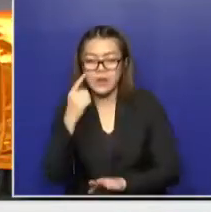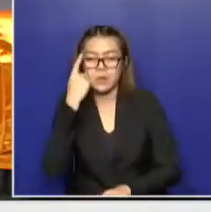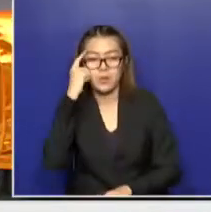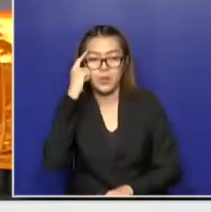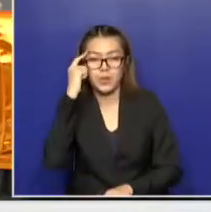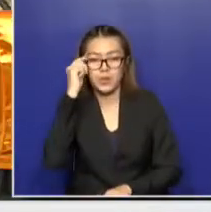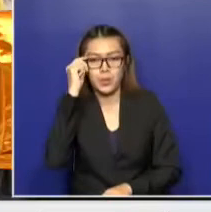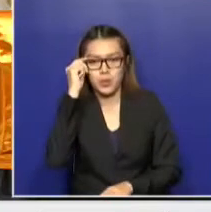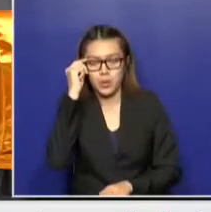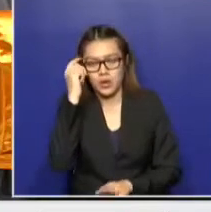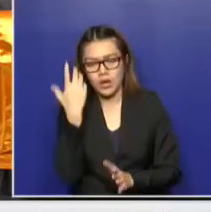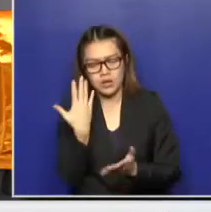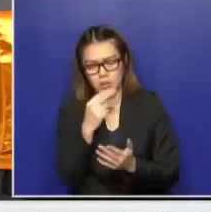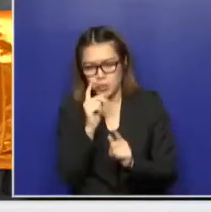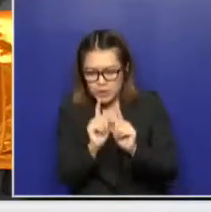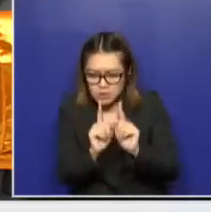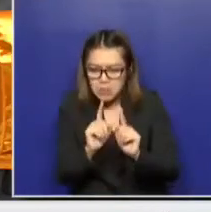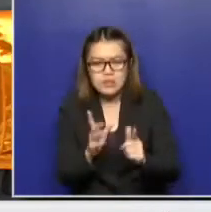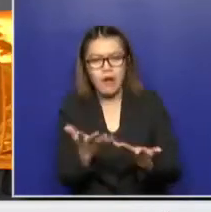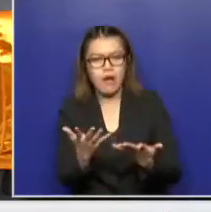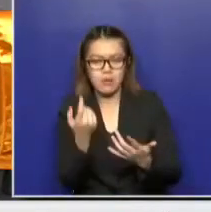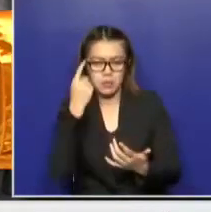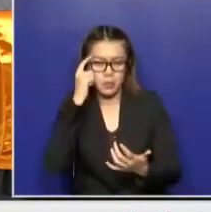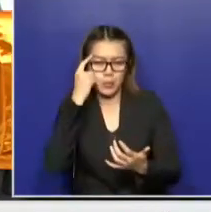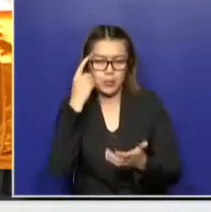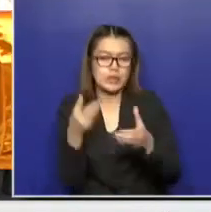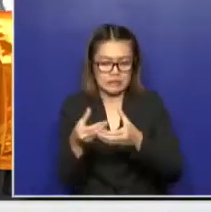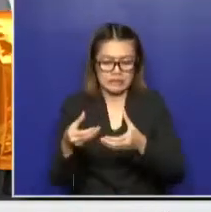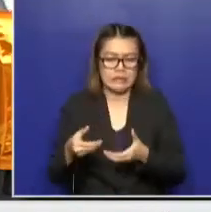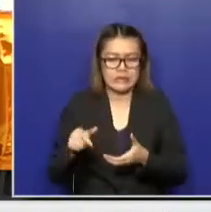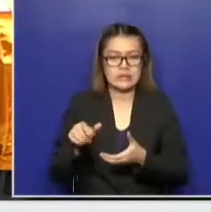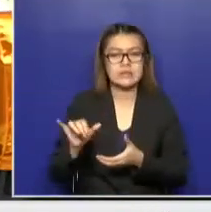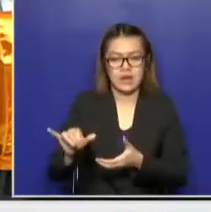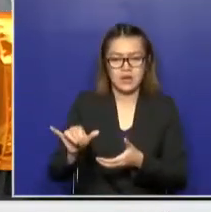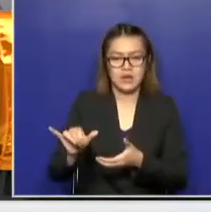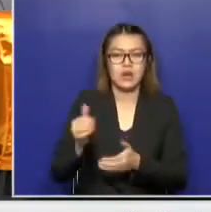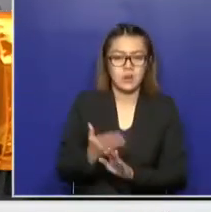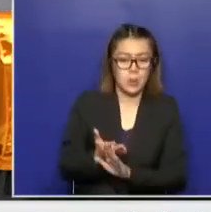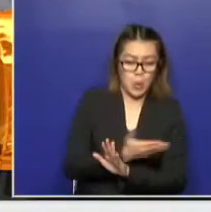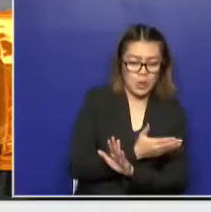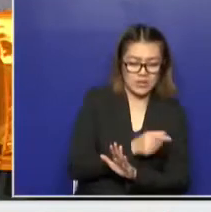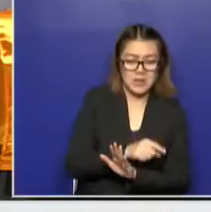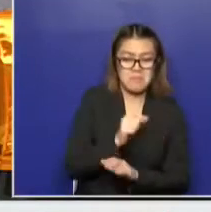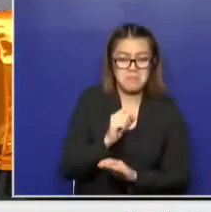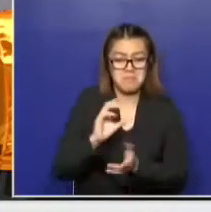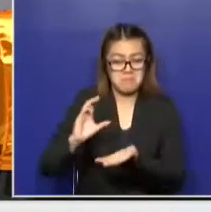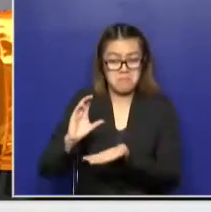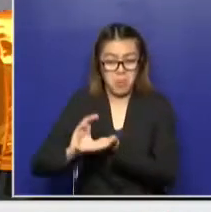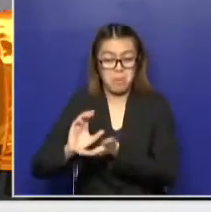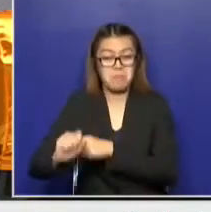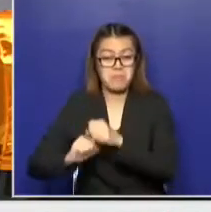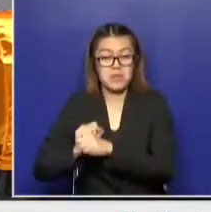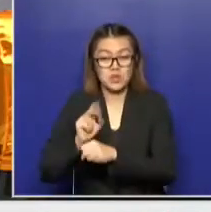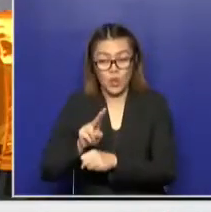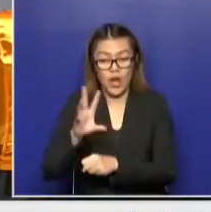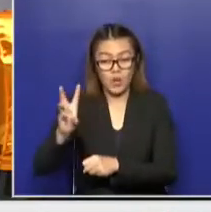อยู่แล้วเนี่ยจะวัดผลอย่างไรนะฮะเนื่องจากรายงานตรงนี้อยู่ก่อนงบประมาณปี64ผมจึงอยากจะเพิ่มว่า